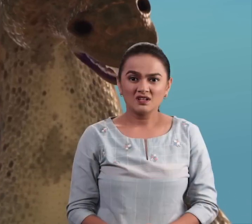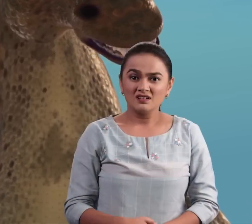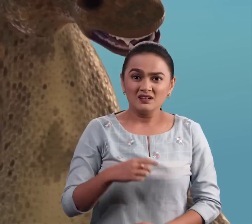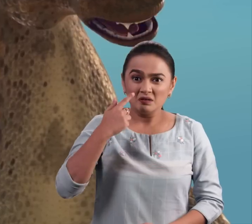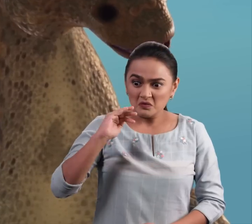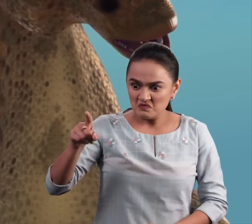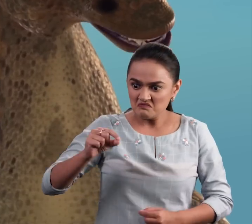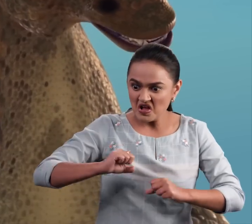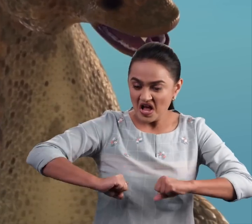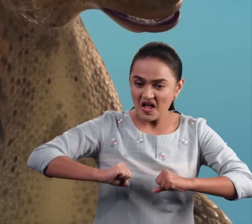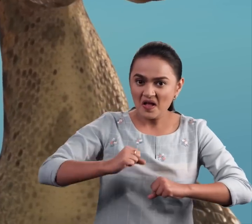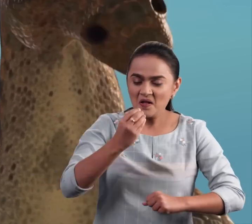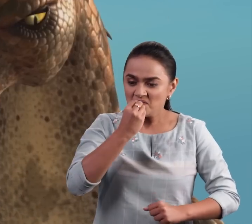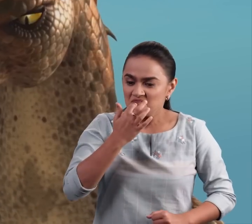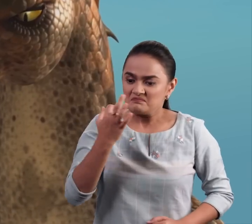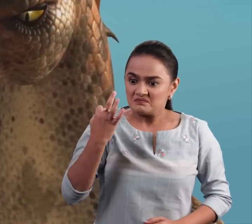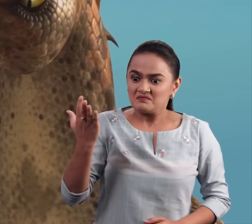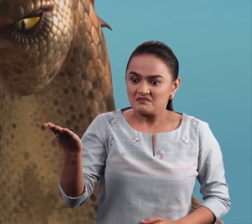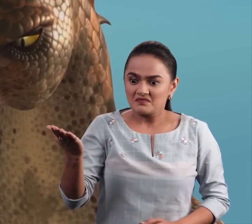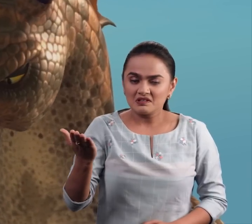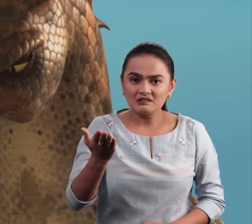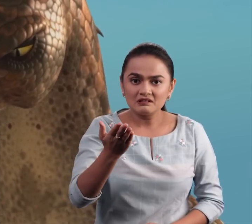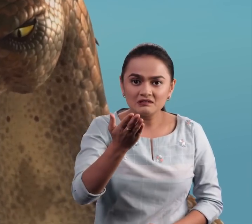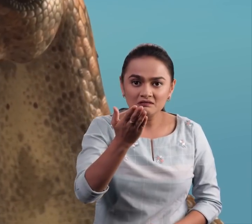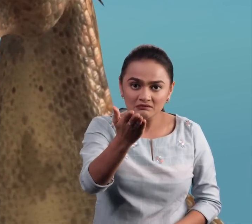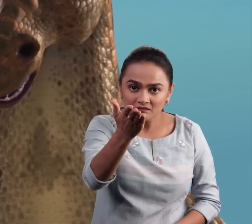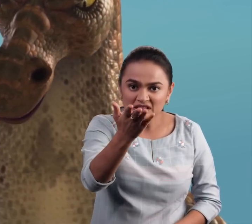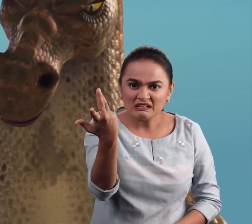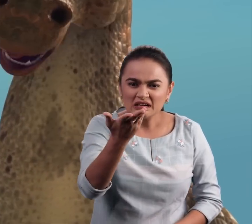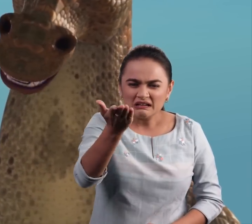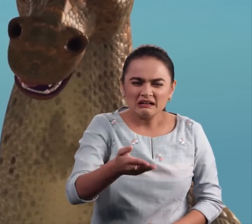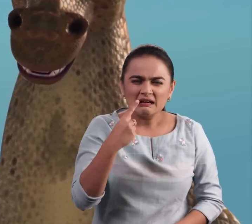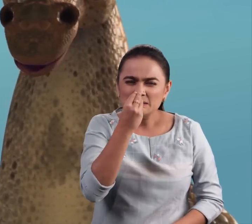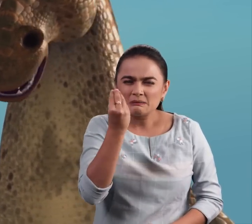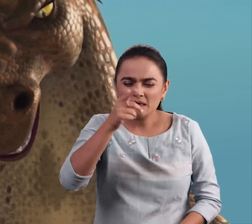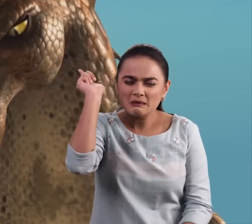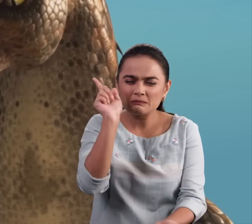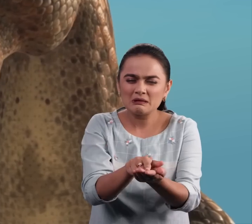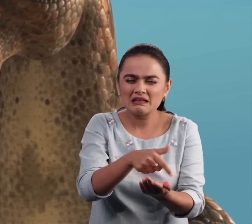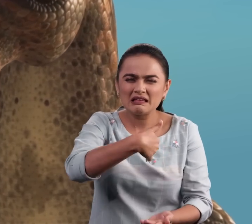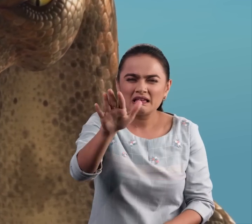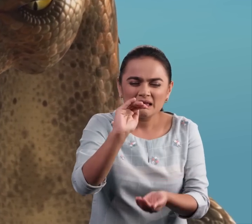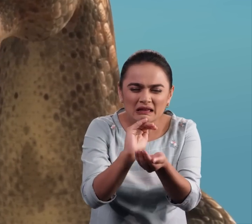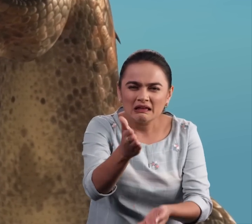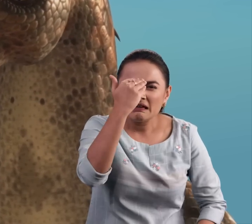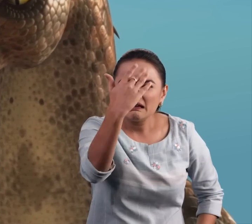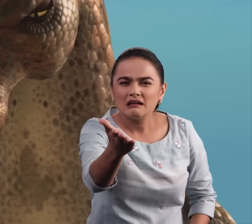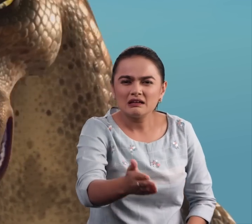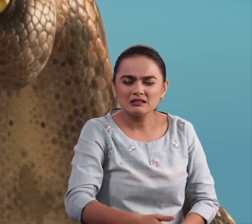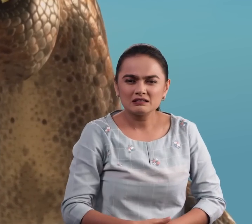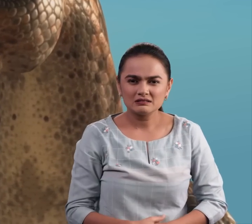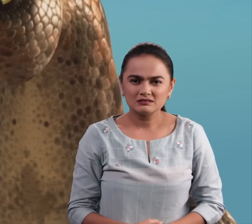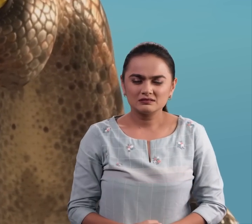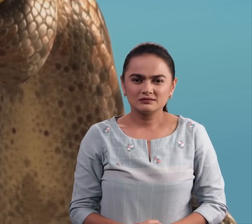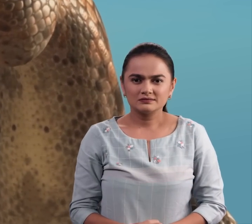कम से कम उस लड़के में थोड़ा बहुत मांस तो था। तुझे तो मैं बाएं पैर से ही मार दूंगा बच्चे।